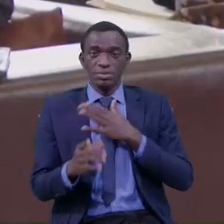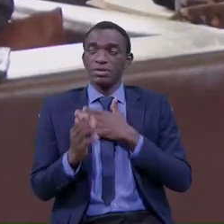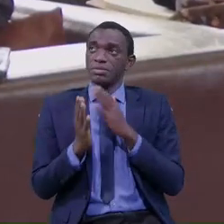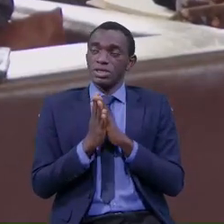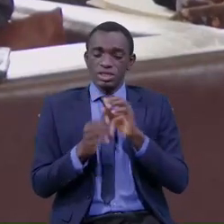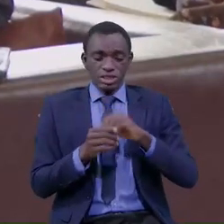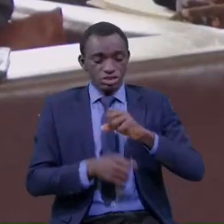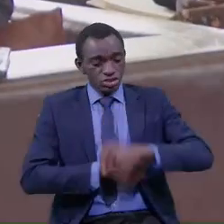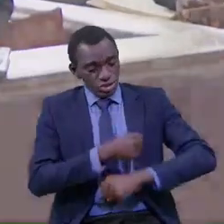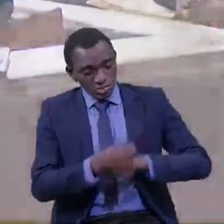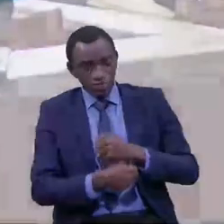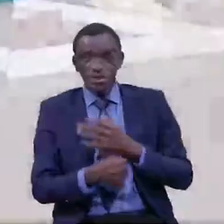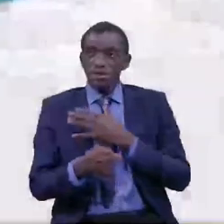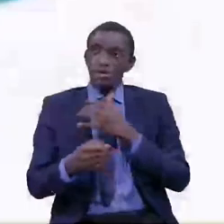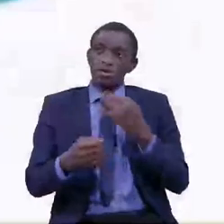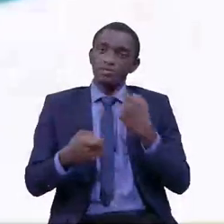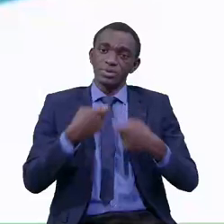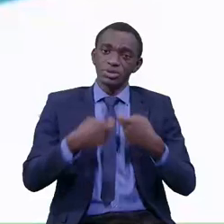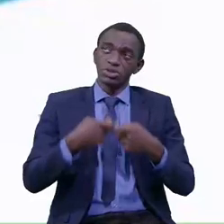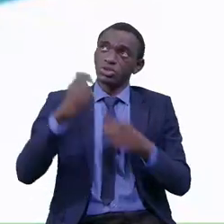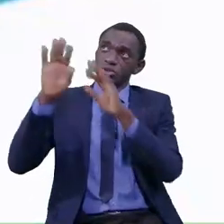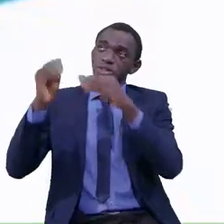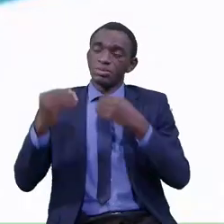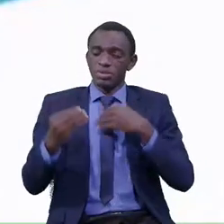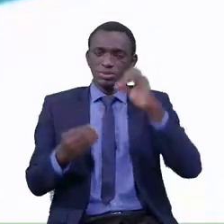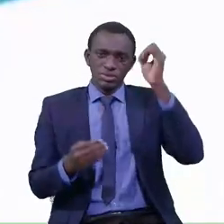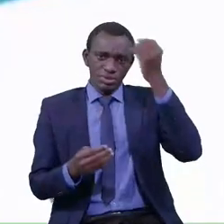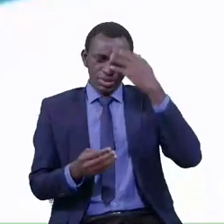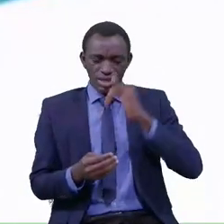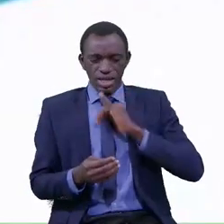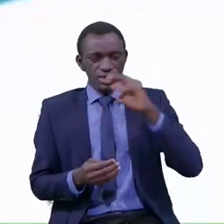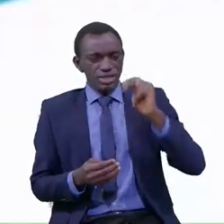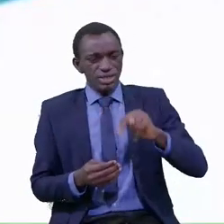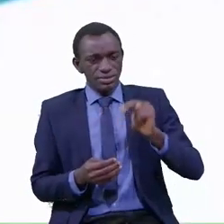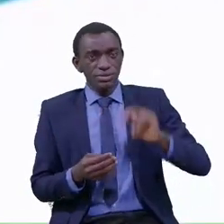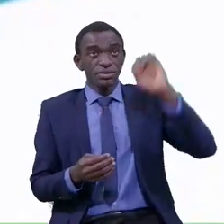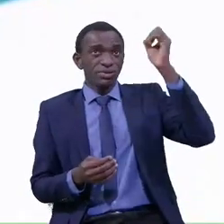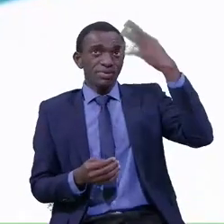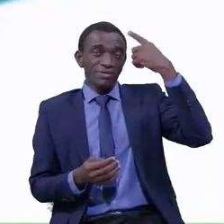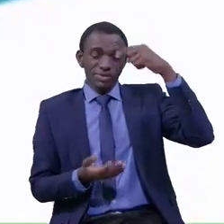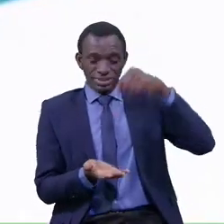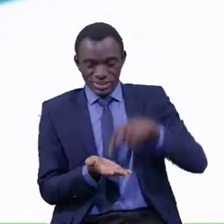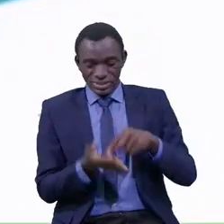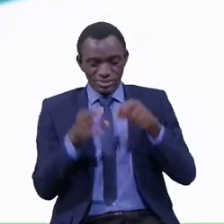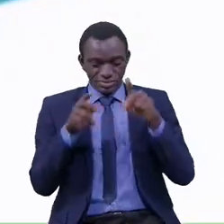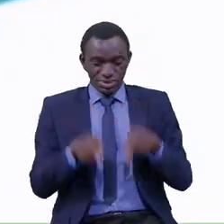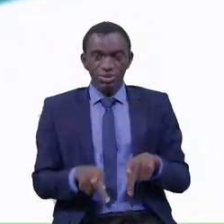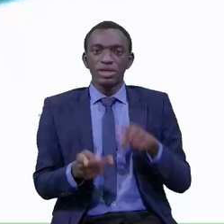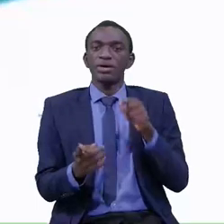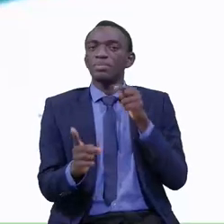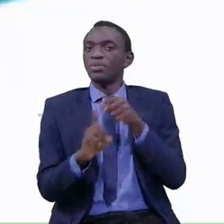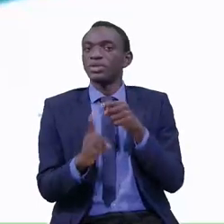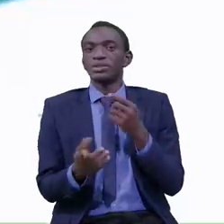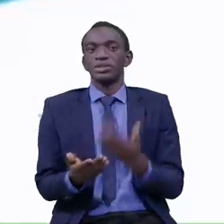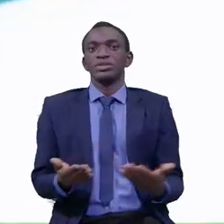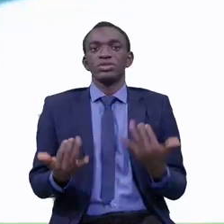Dans la souffrance, la persécution, tu m'as donné la grâce. J'ai besoin de grâce pour telle chose particulière aujourd'hui.